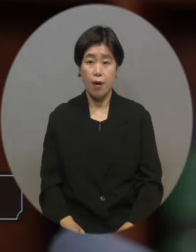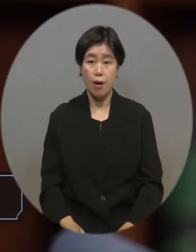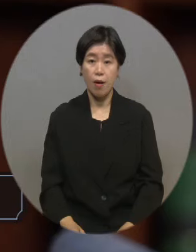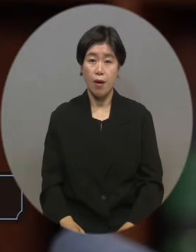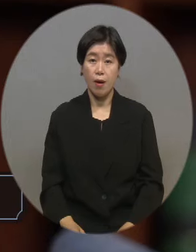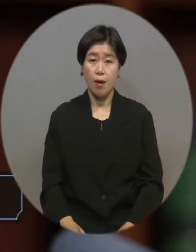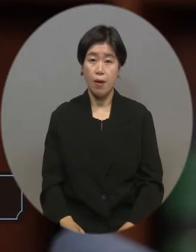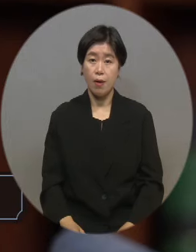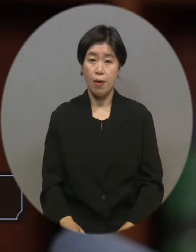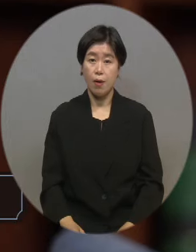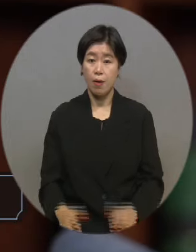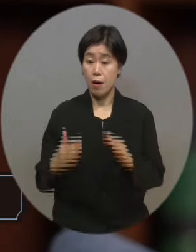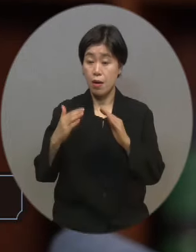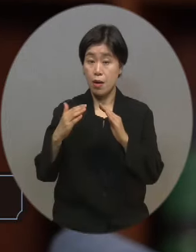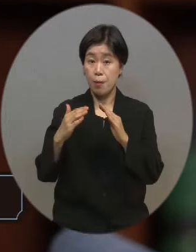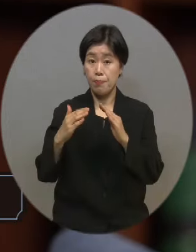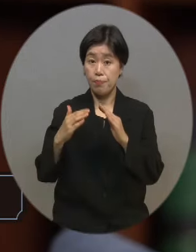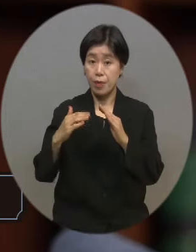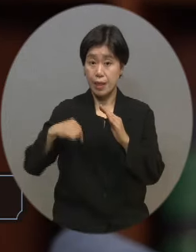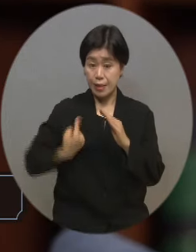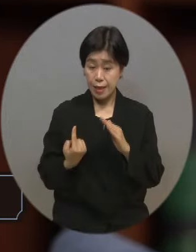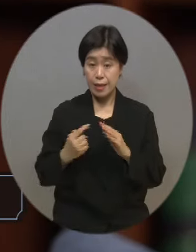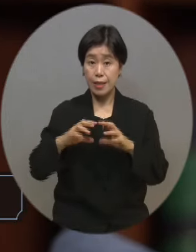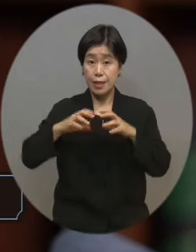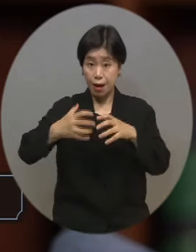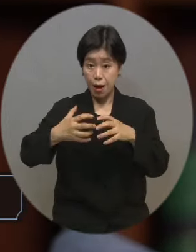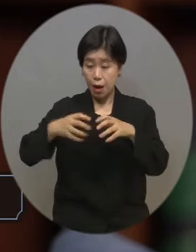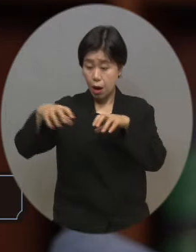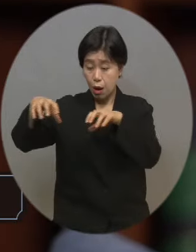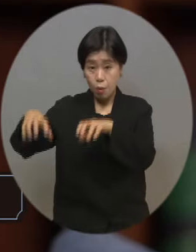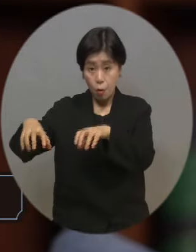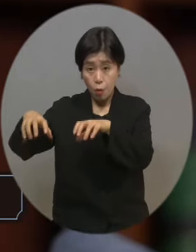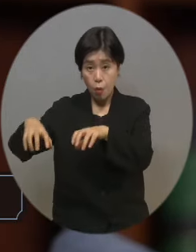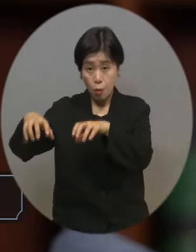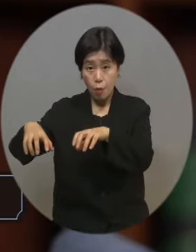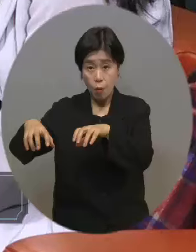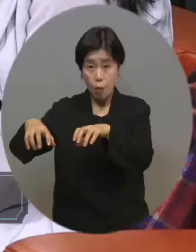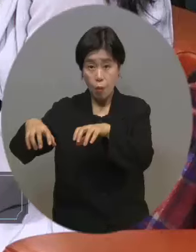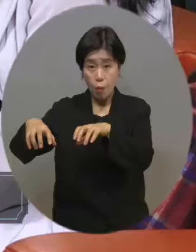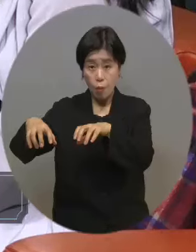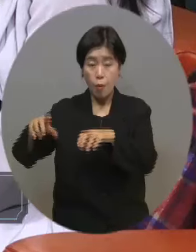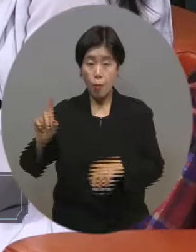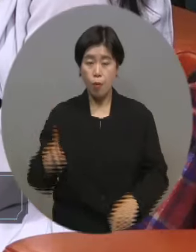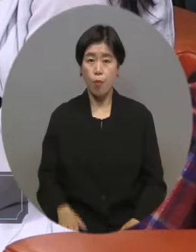이웃을 나라로 치지 않는 그 두 군데가 이스라엘하고 한국입니다.